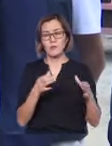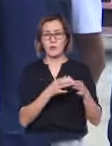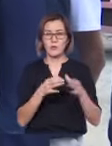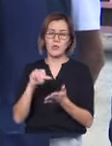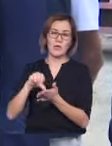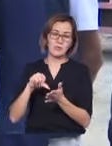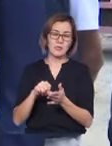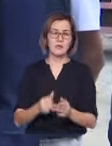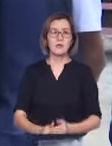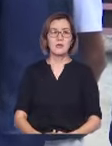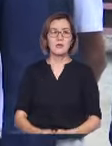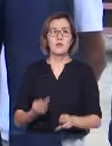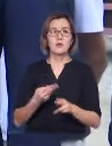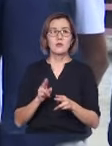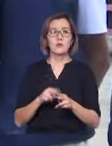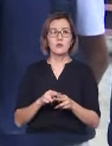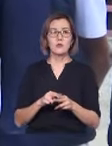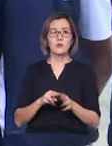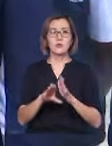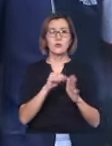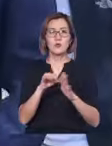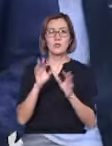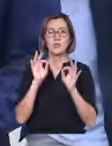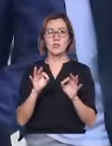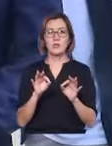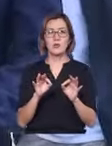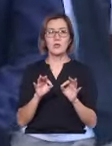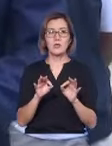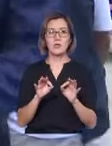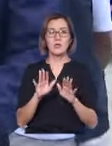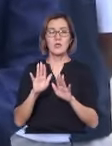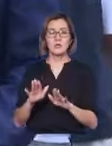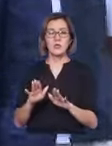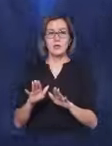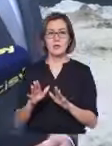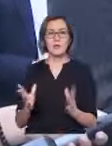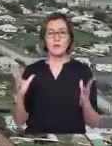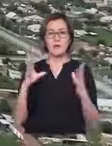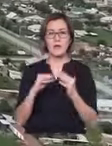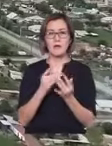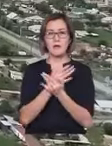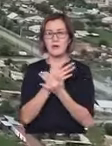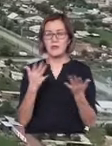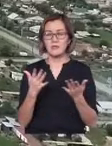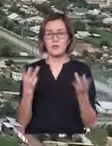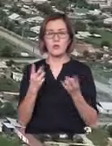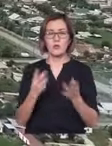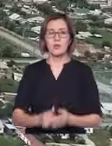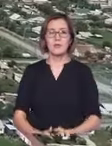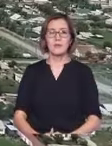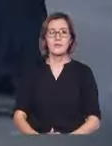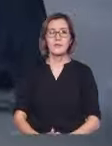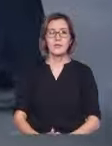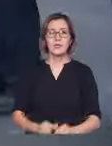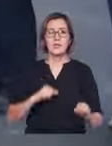үйренеді, сондай. Сол үшін коллективте де дұрыс таңдау керек. Тек қана мынаны ұстап отырмай, наоборот, бұны жұмыс істету керек. Сапар барысында